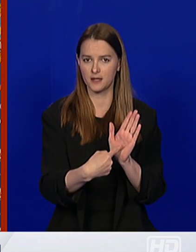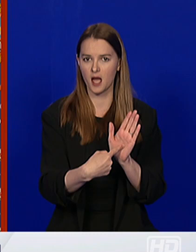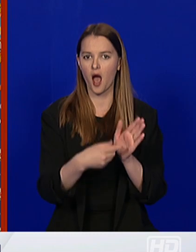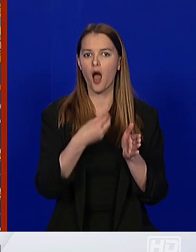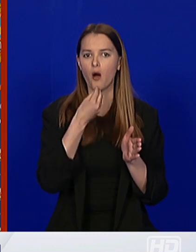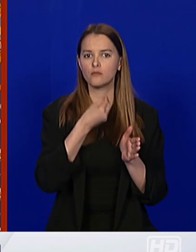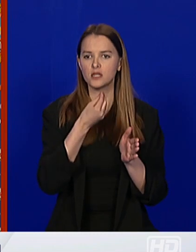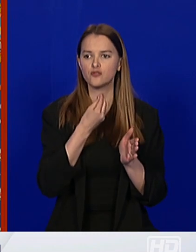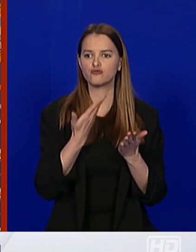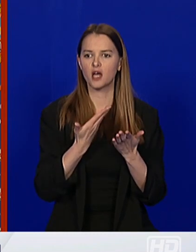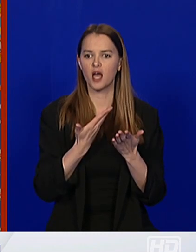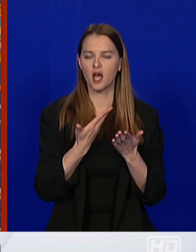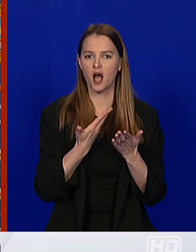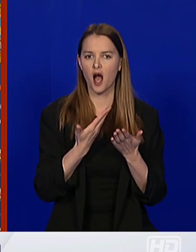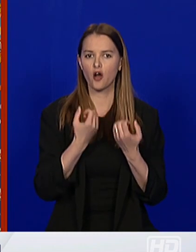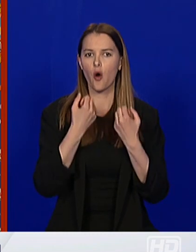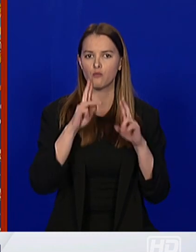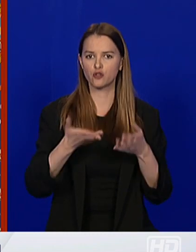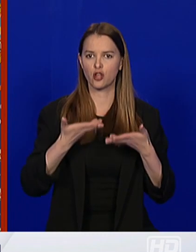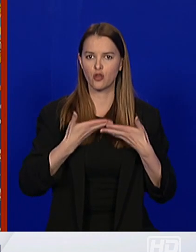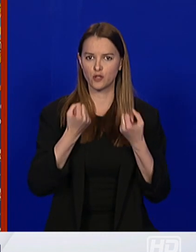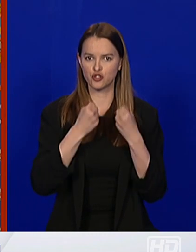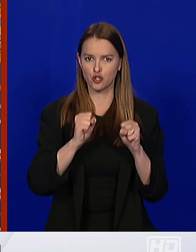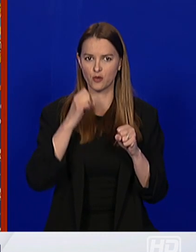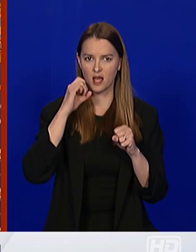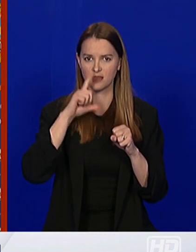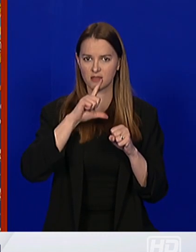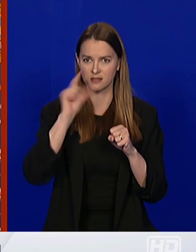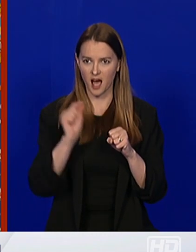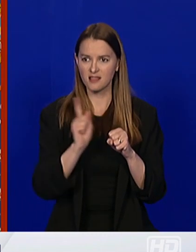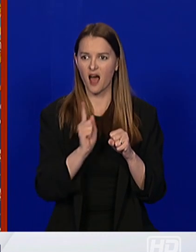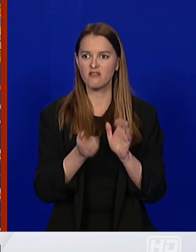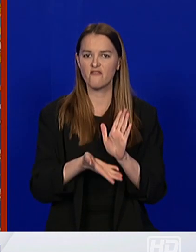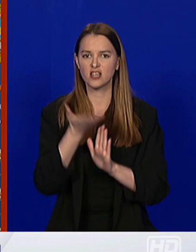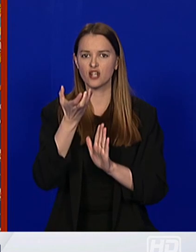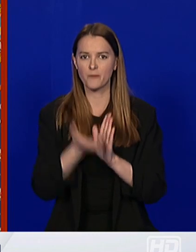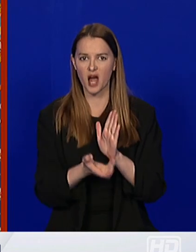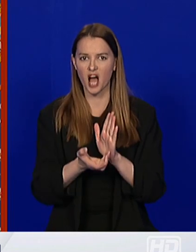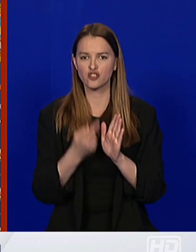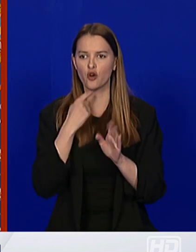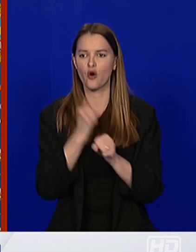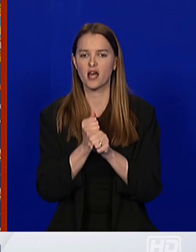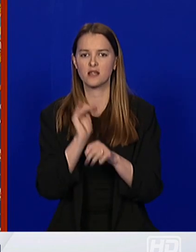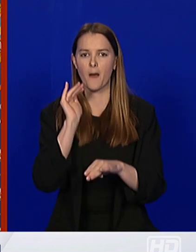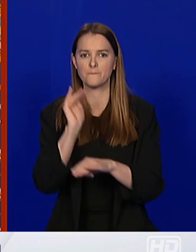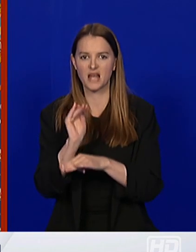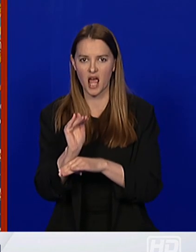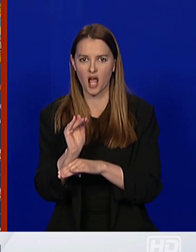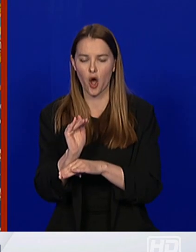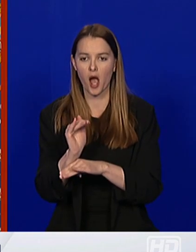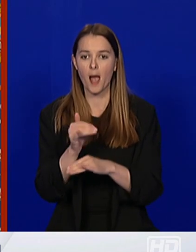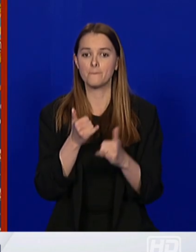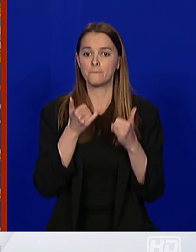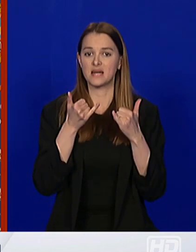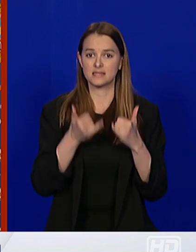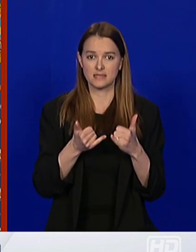opisuje određivanje slobodnih dana umjesto uvećanja plaće za prekovremeni rad. Pa s obzirom na sve dosad postojeće dileme,